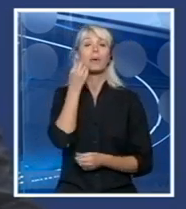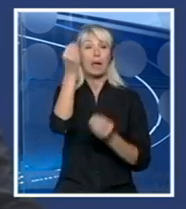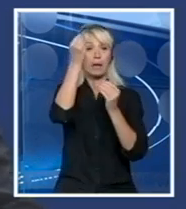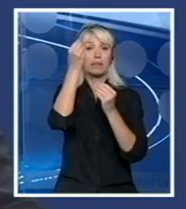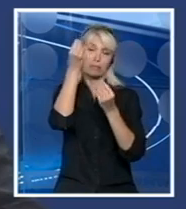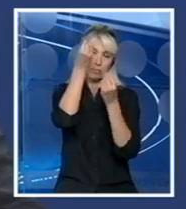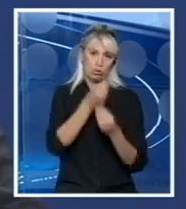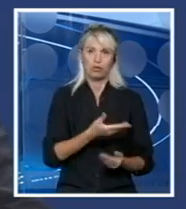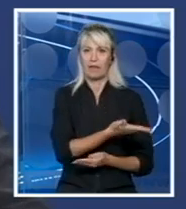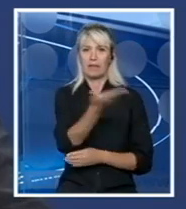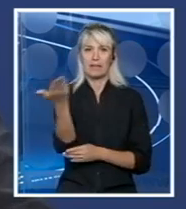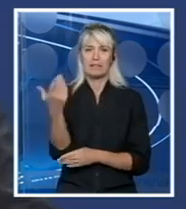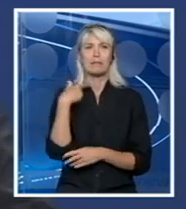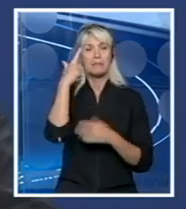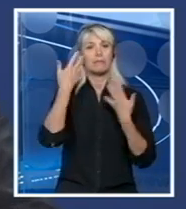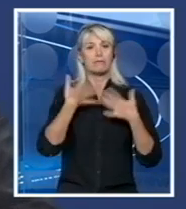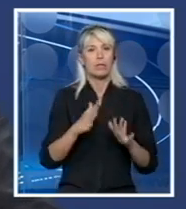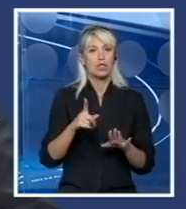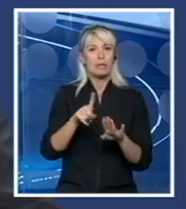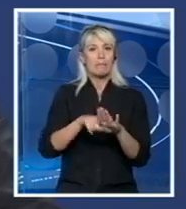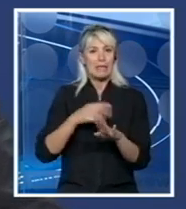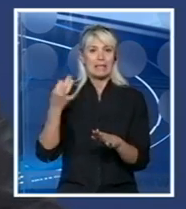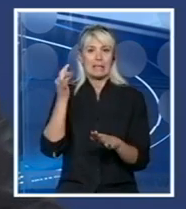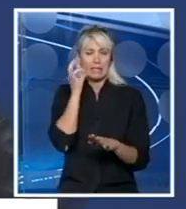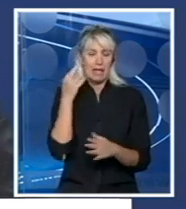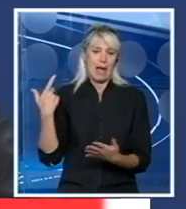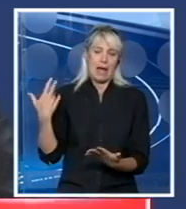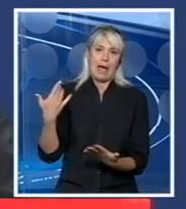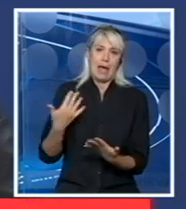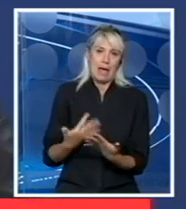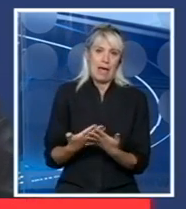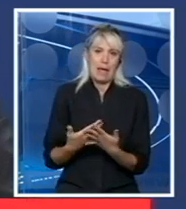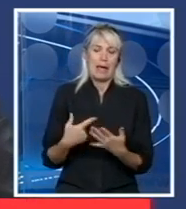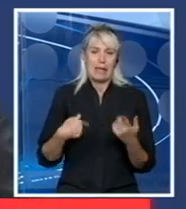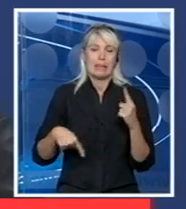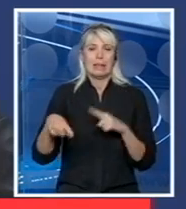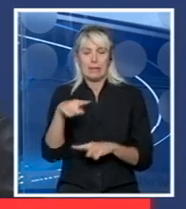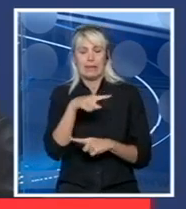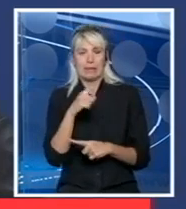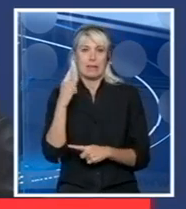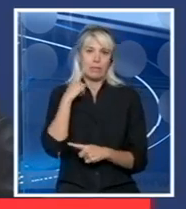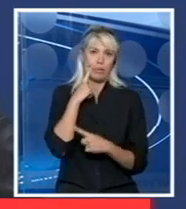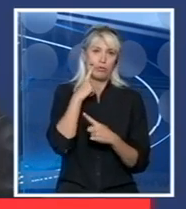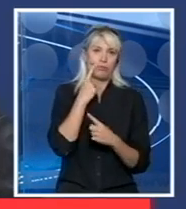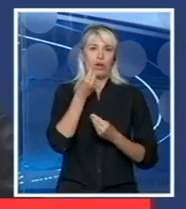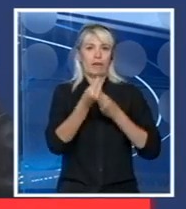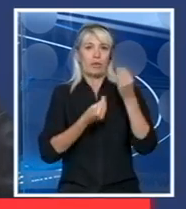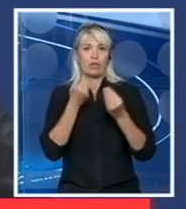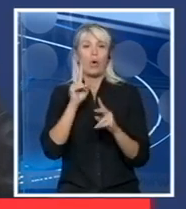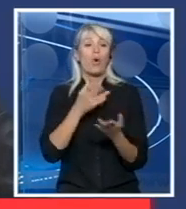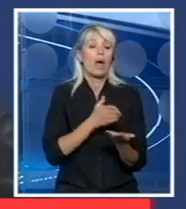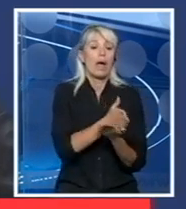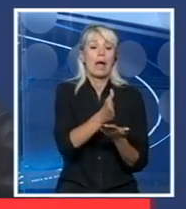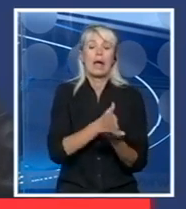Ja mislim da već jedno mjesec dana mi nekako javnosti i ministarstva pokušavamo da kažemo koji su sve mogući